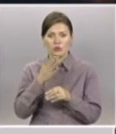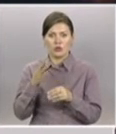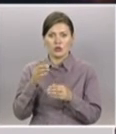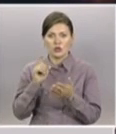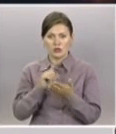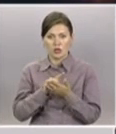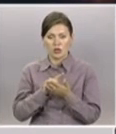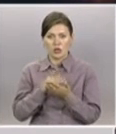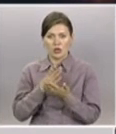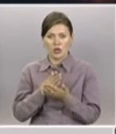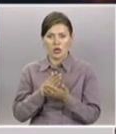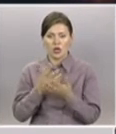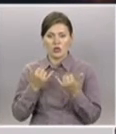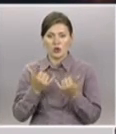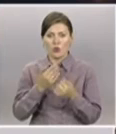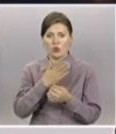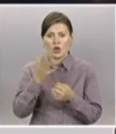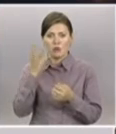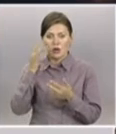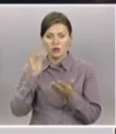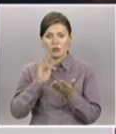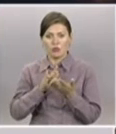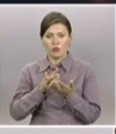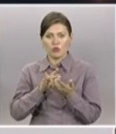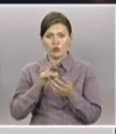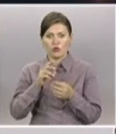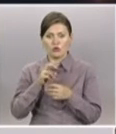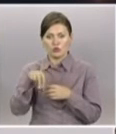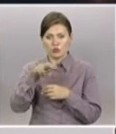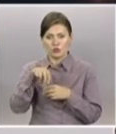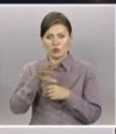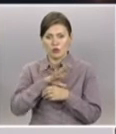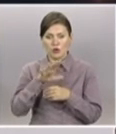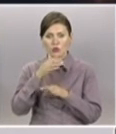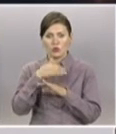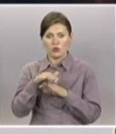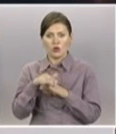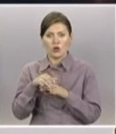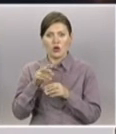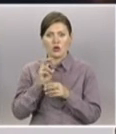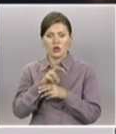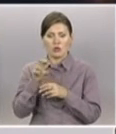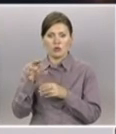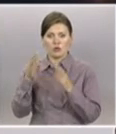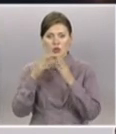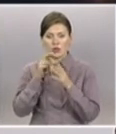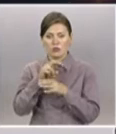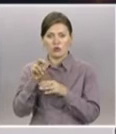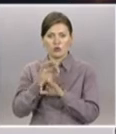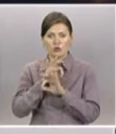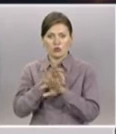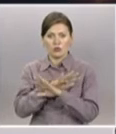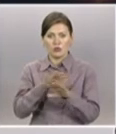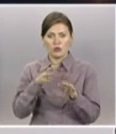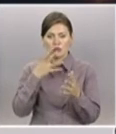біз тыйым салдық. Тыйым салды. Қазір олар Алматы қаласы бойынша жүрмейді. Әр көрші бойып, аралап, үй аралап, олар жүрмейді.